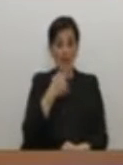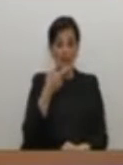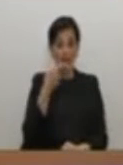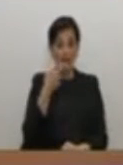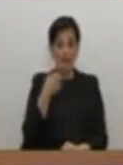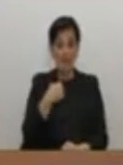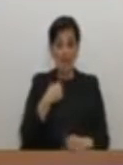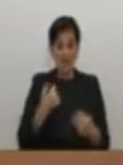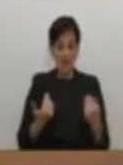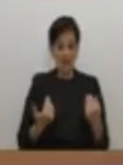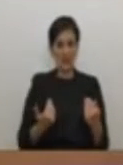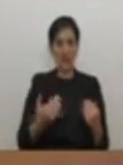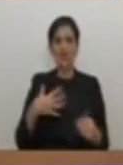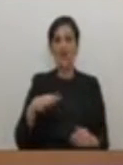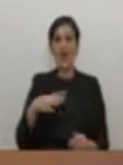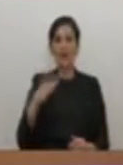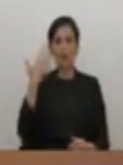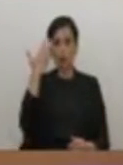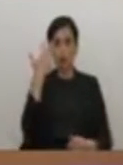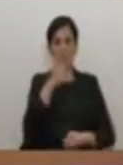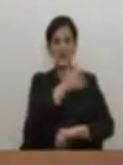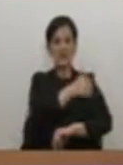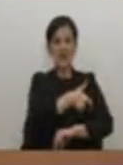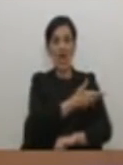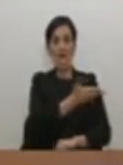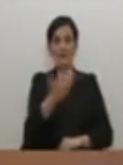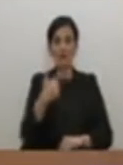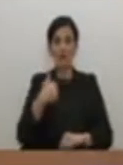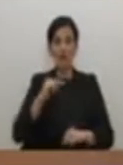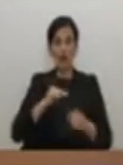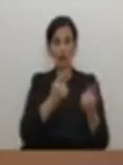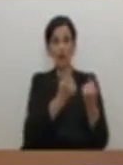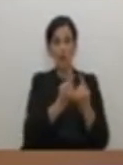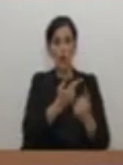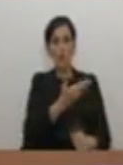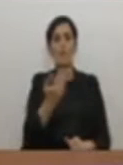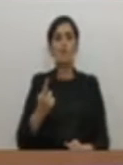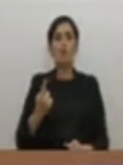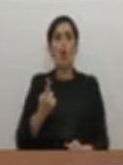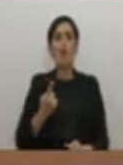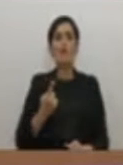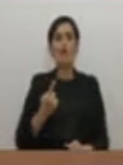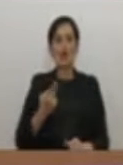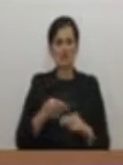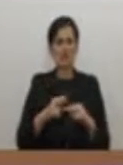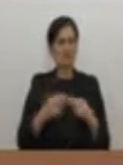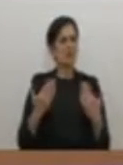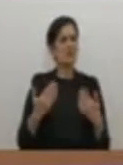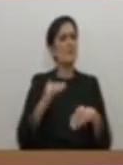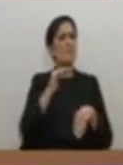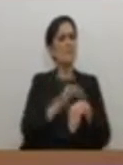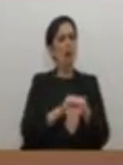მე დღეს ქართული ოცნების წევრებისგან, ჩვენი კოლეგებისგან მოველოდი იმ ვანდალური